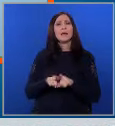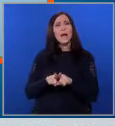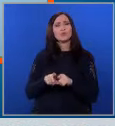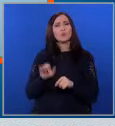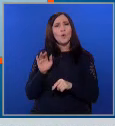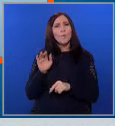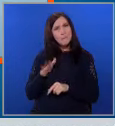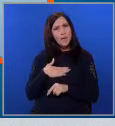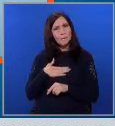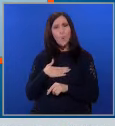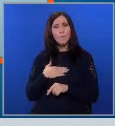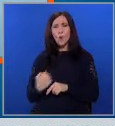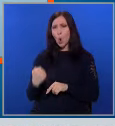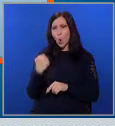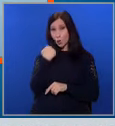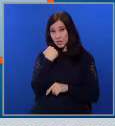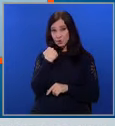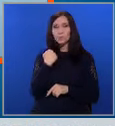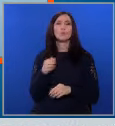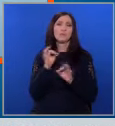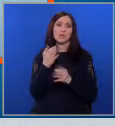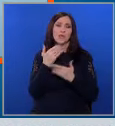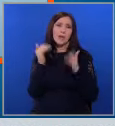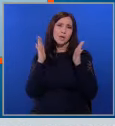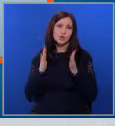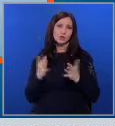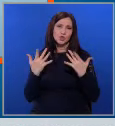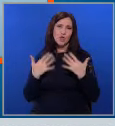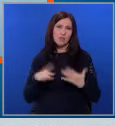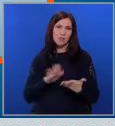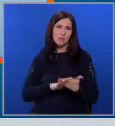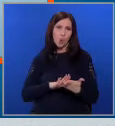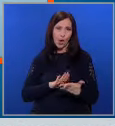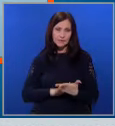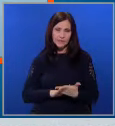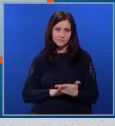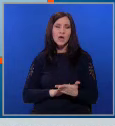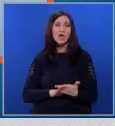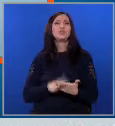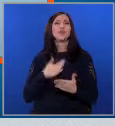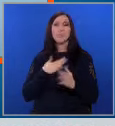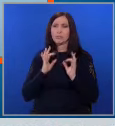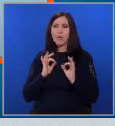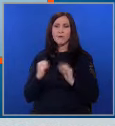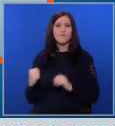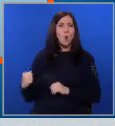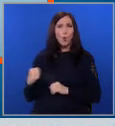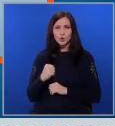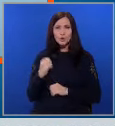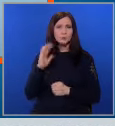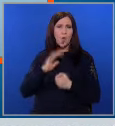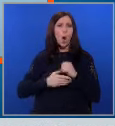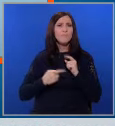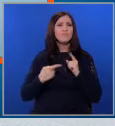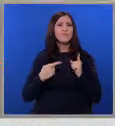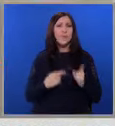при нанасяне на удар с юмрук. Никъде не се съдържат категорични данни и доказателства, че е нанесен такъв удар. Обвинението е изградено